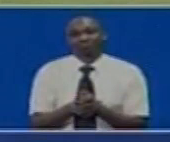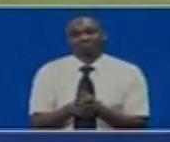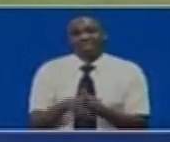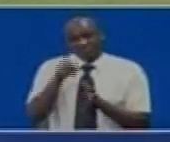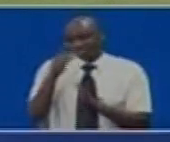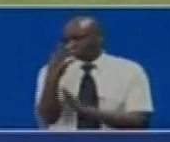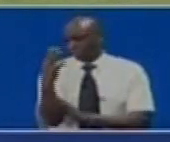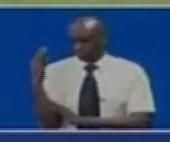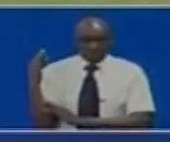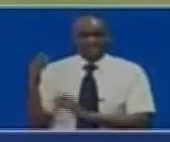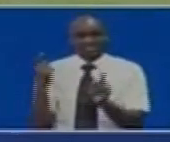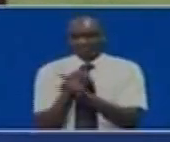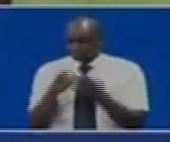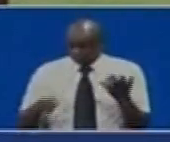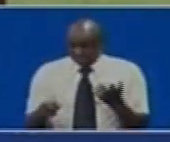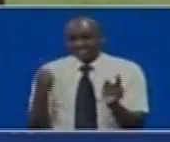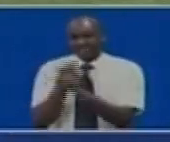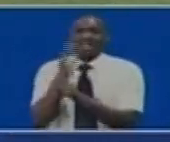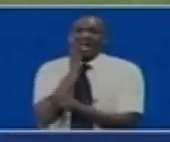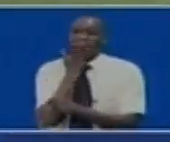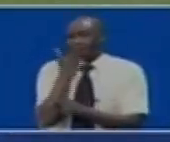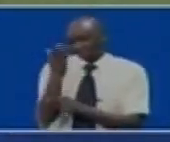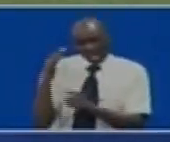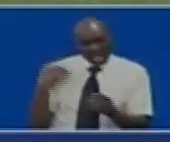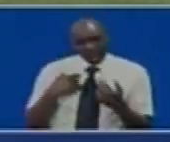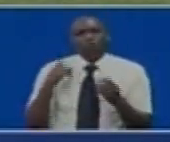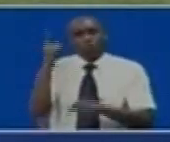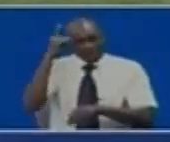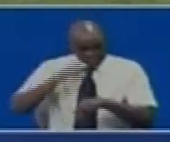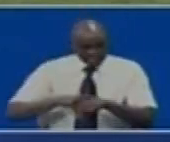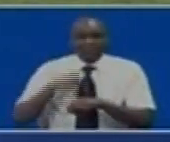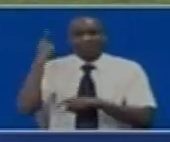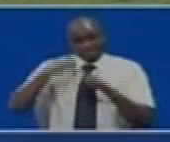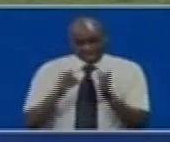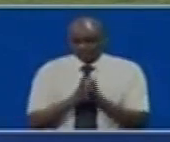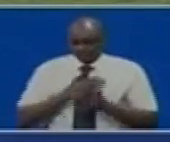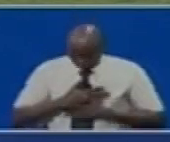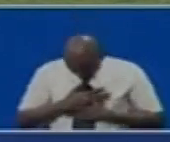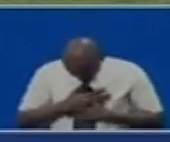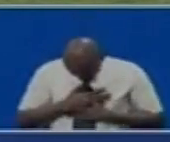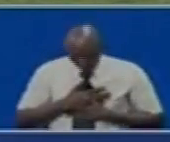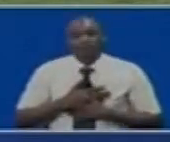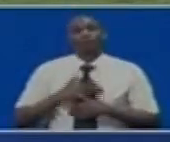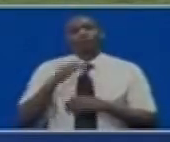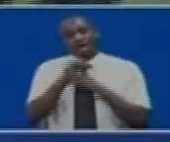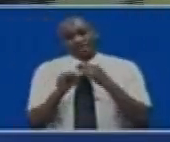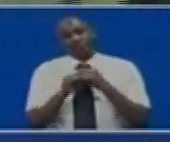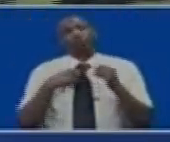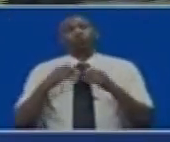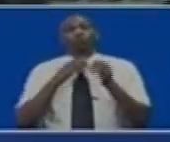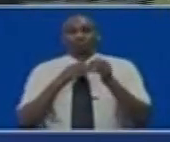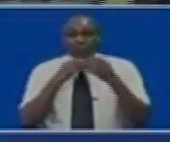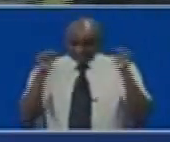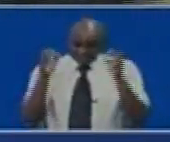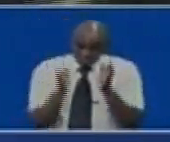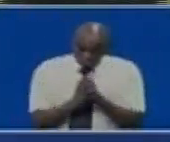Gwaride la rangi, kimombo Trooping of Colors, linaloandaliwa mara moja kwa mwaka kwa heshima ya mkuu wa nchi na jamhuri yake tangu